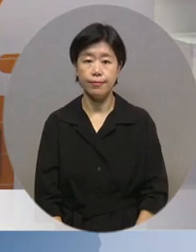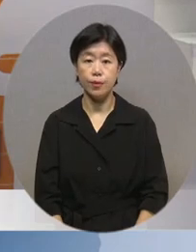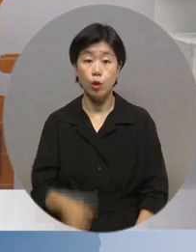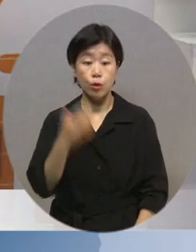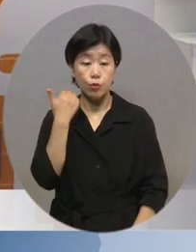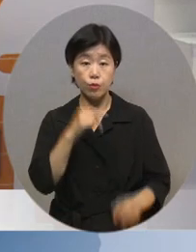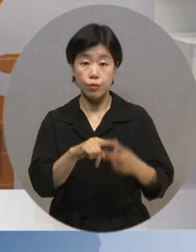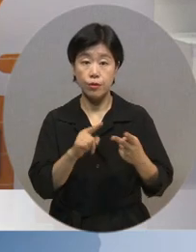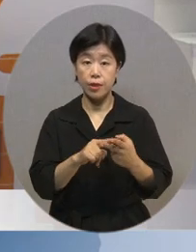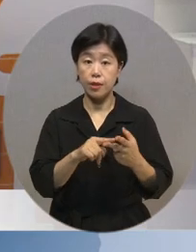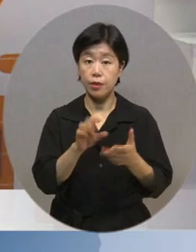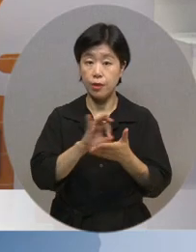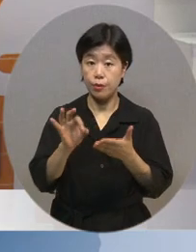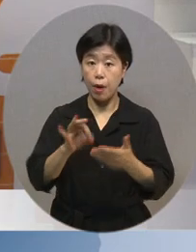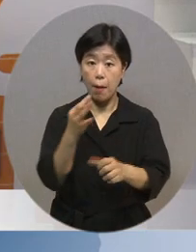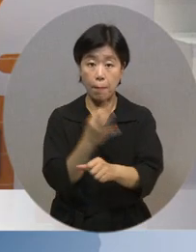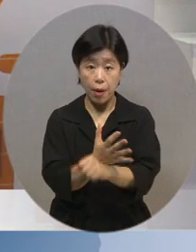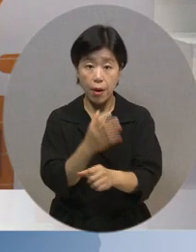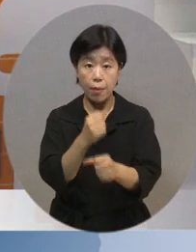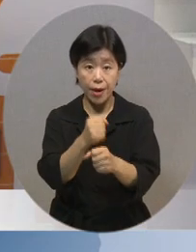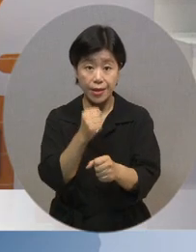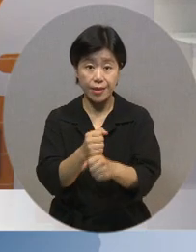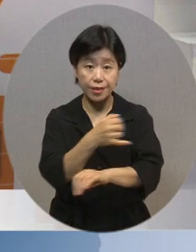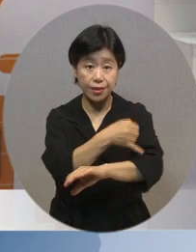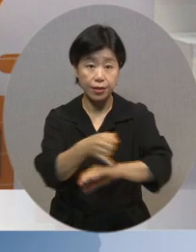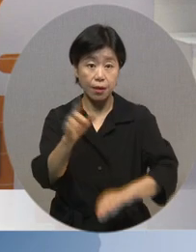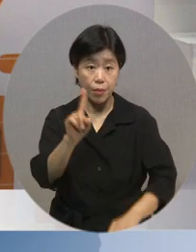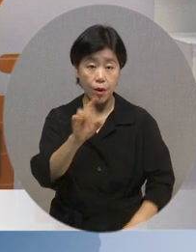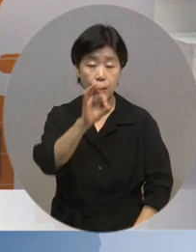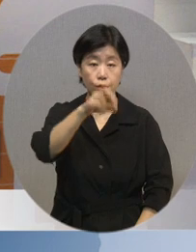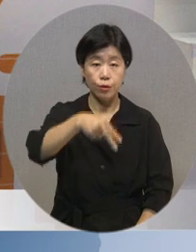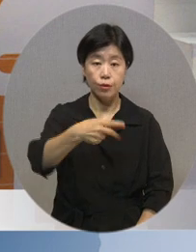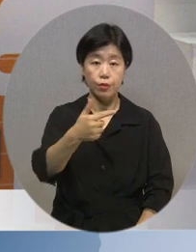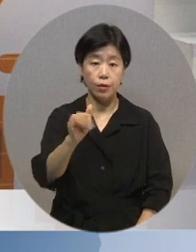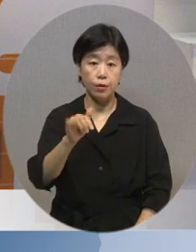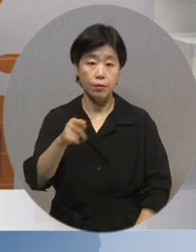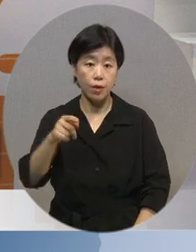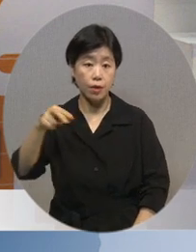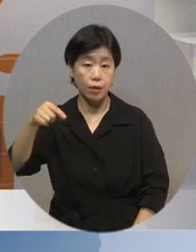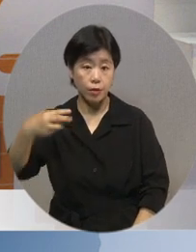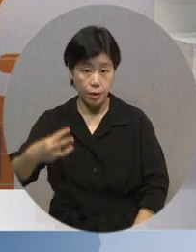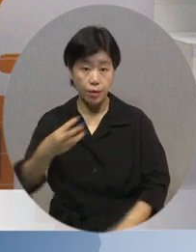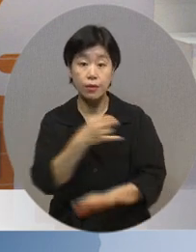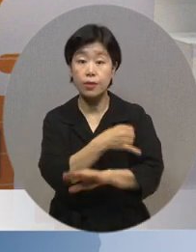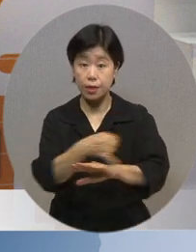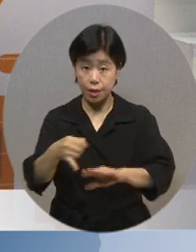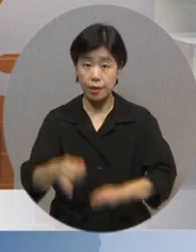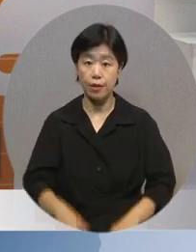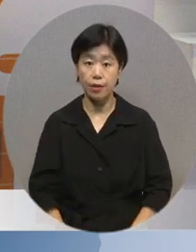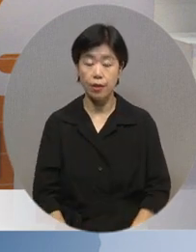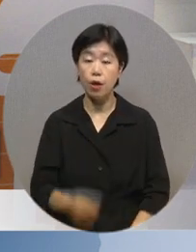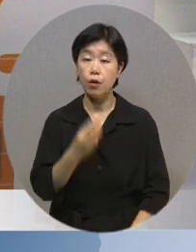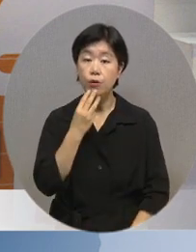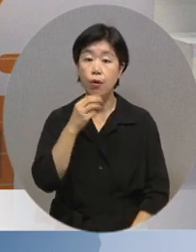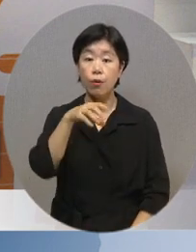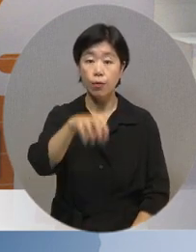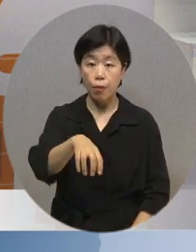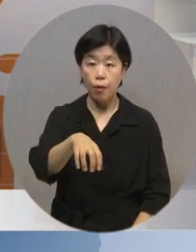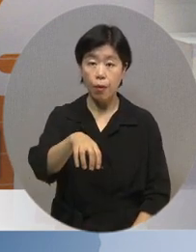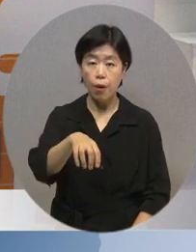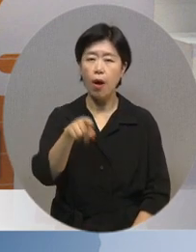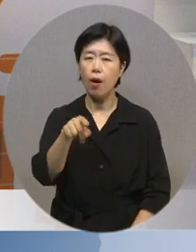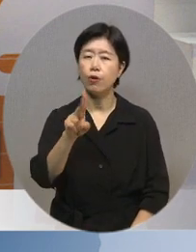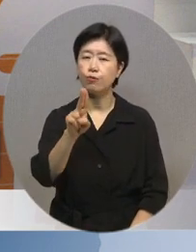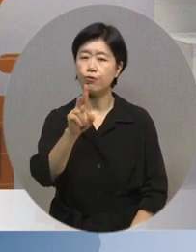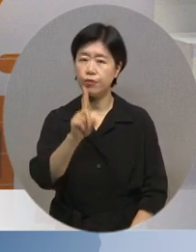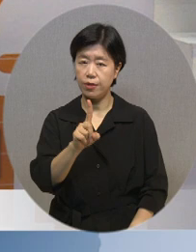모든 사람이 이용하기 편리하게 만들어진 디자인을 유니버설 디자인이라고 하죠. 서울 청계광장에 유니버설